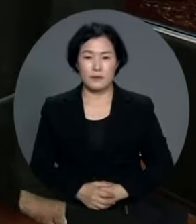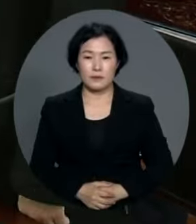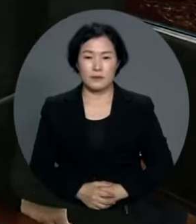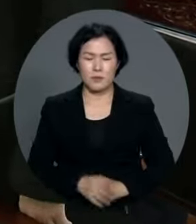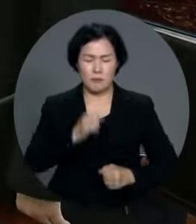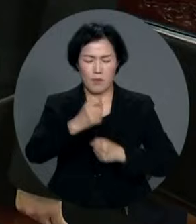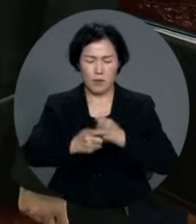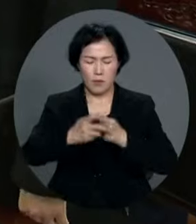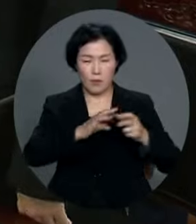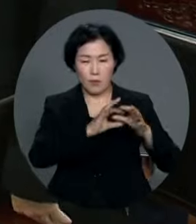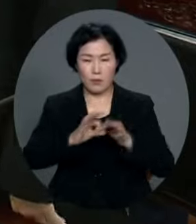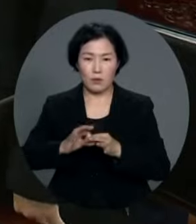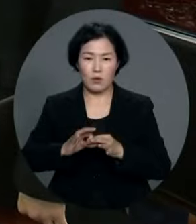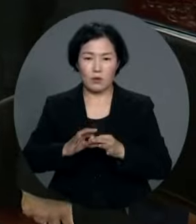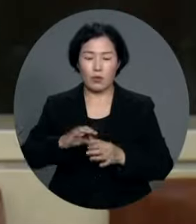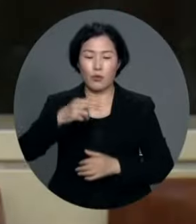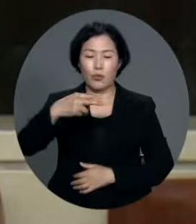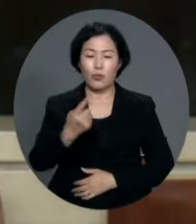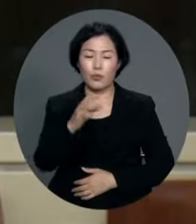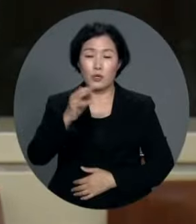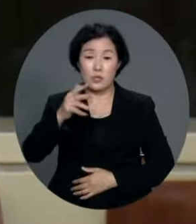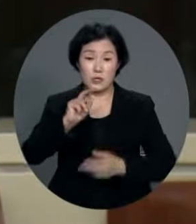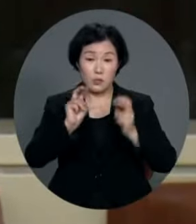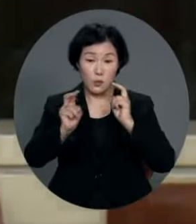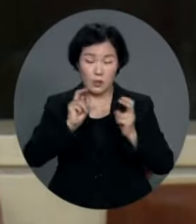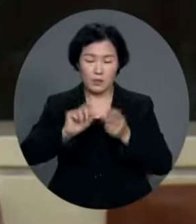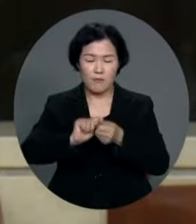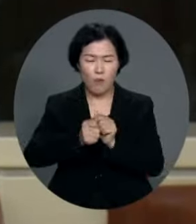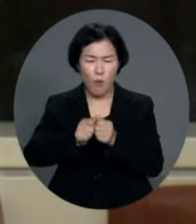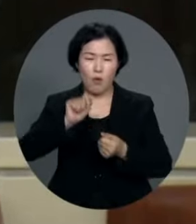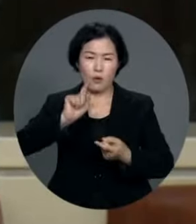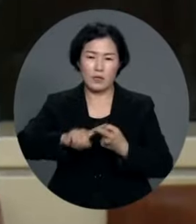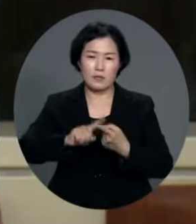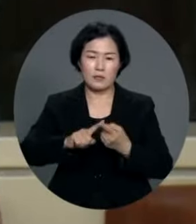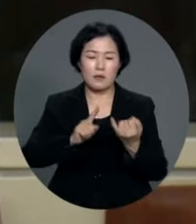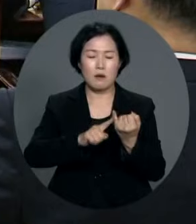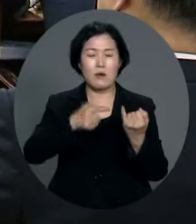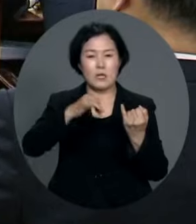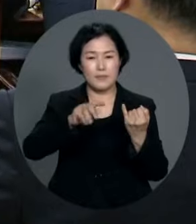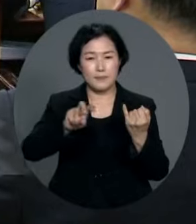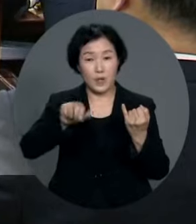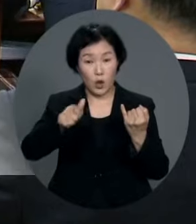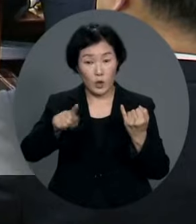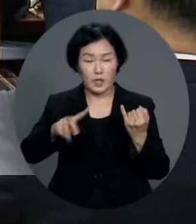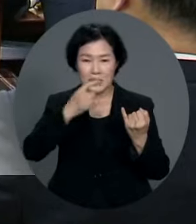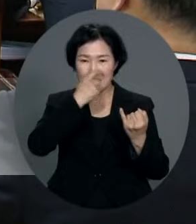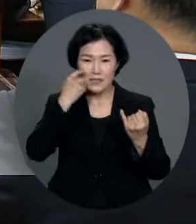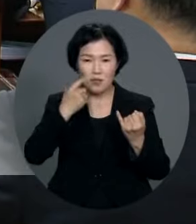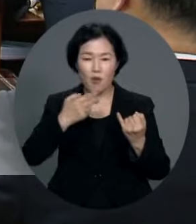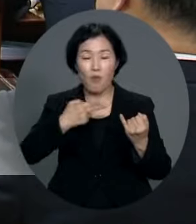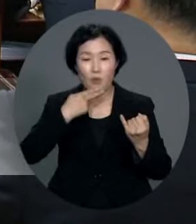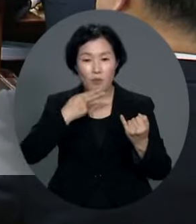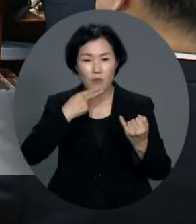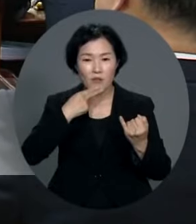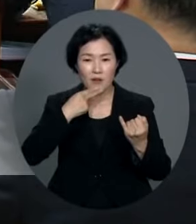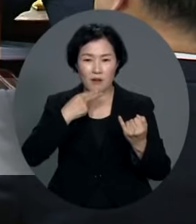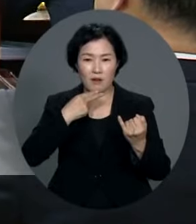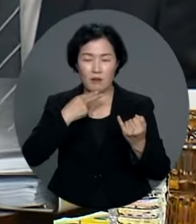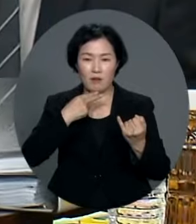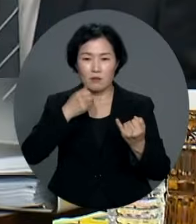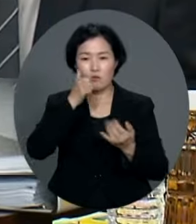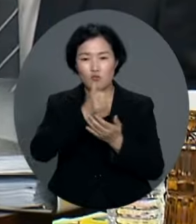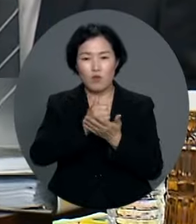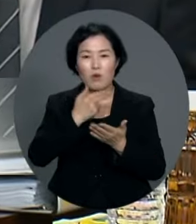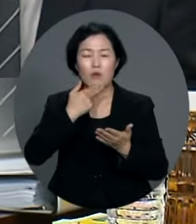수년을 끌어오던 도이치모터스 주가 조작과 관련해 검찰은 김건희 여사 불기소 결정을 했습니다. 중앙지검장 시절 관련